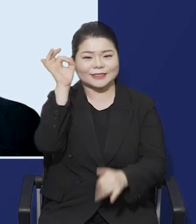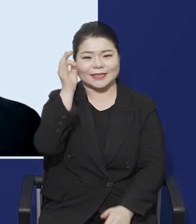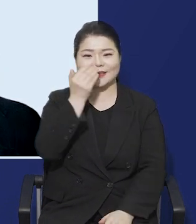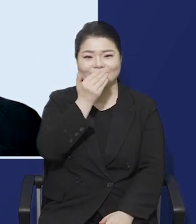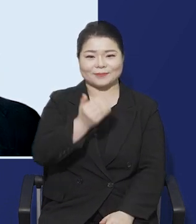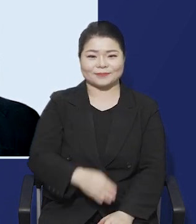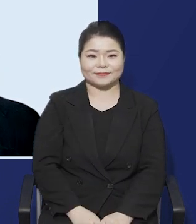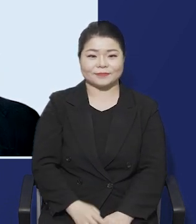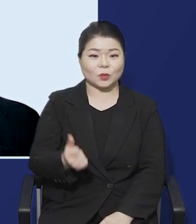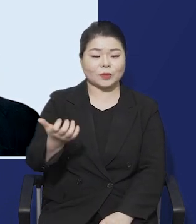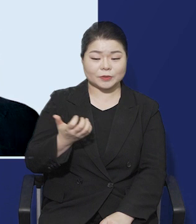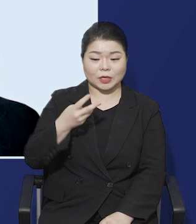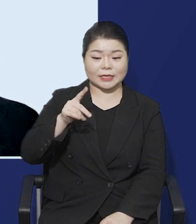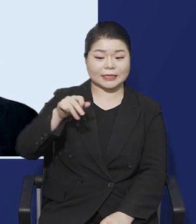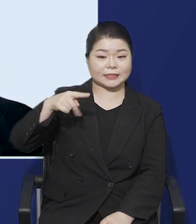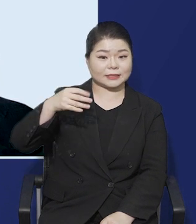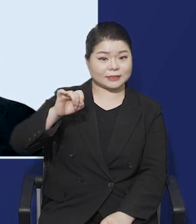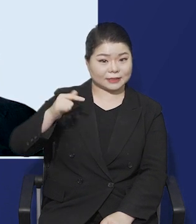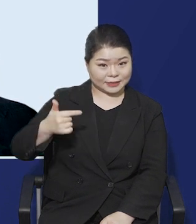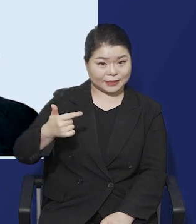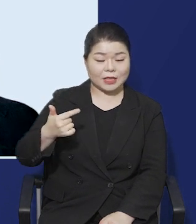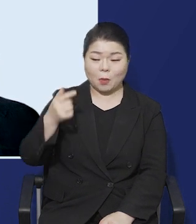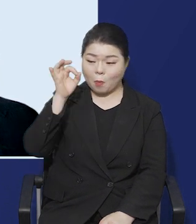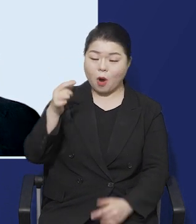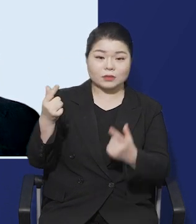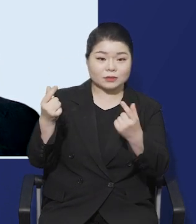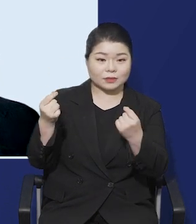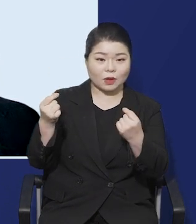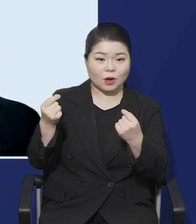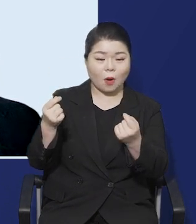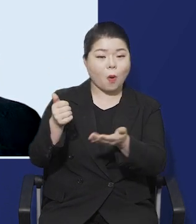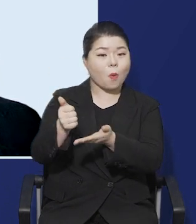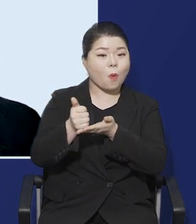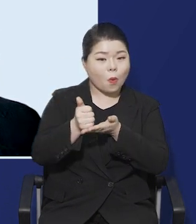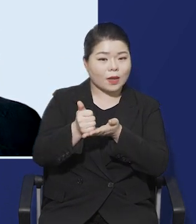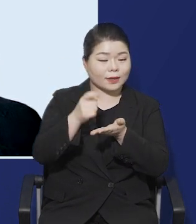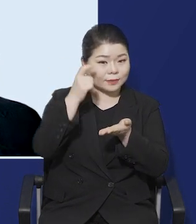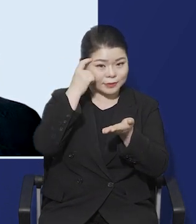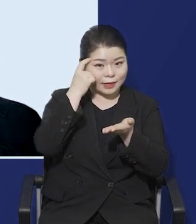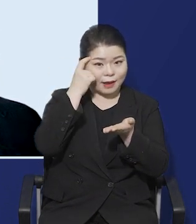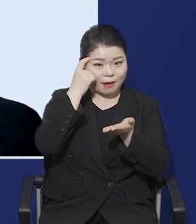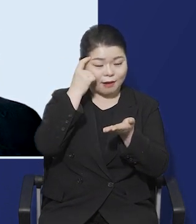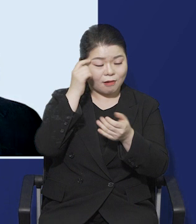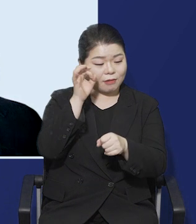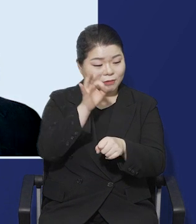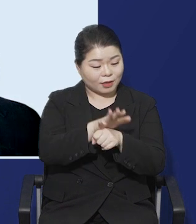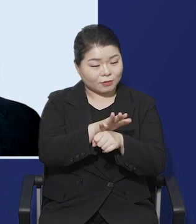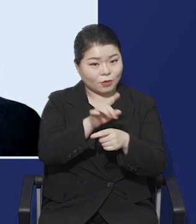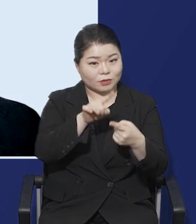있습니다. 좀 전에 링크드인에서도 보였듯이 잠재 고객의 어떤 실제